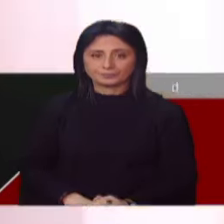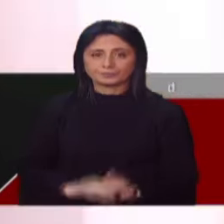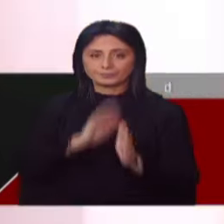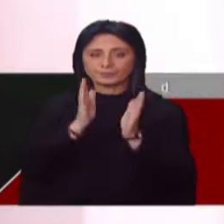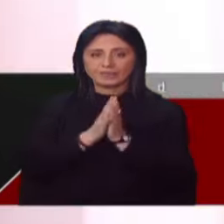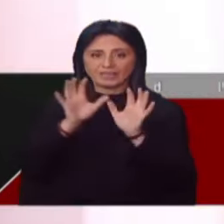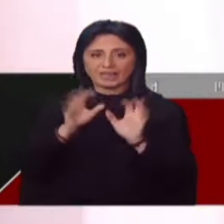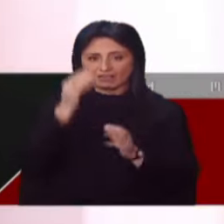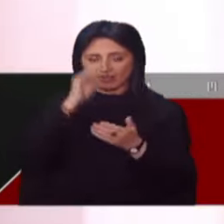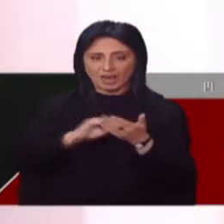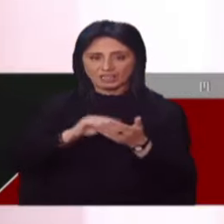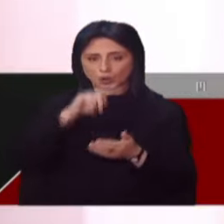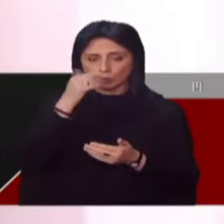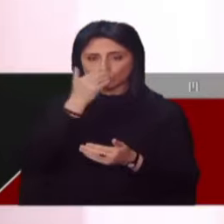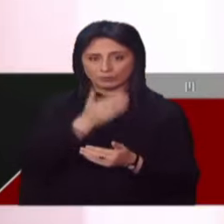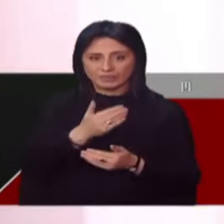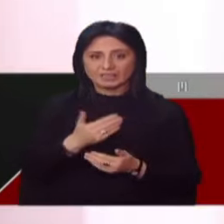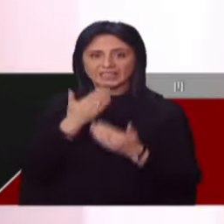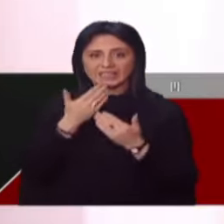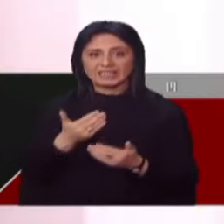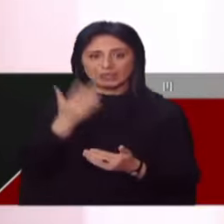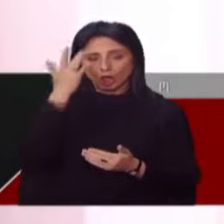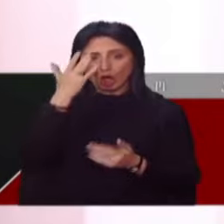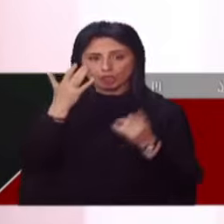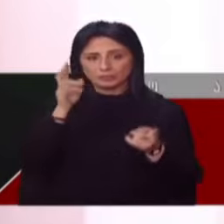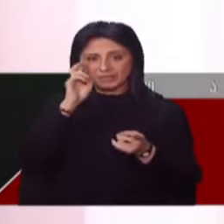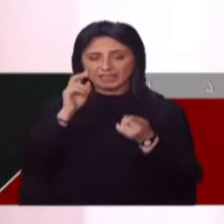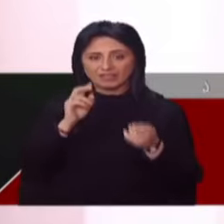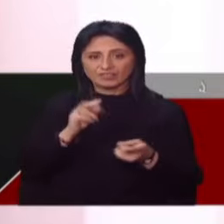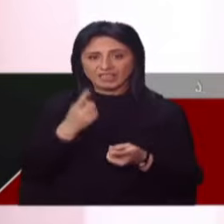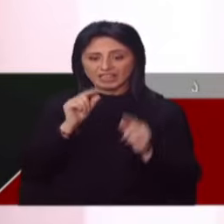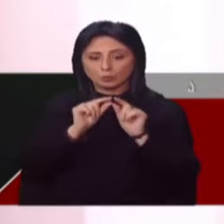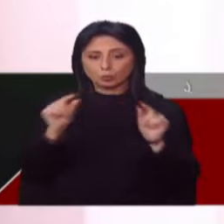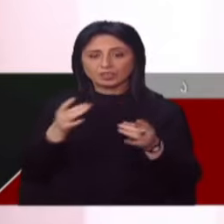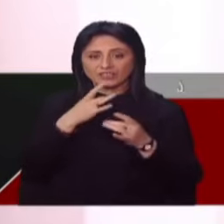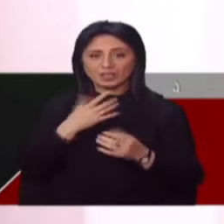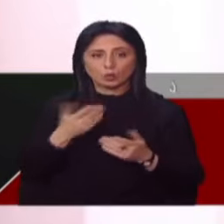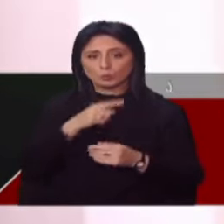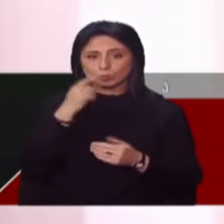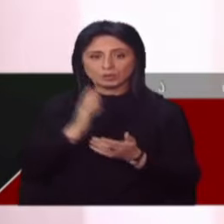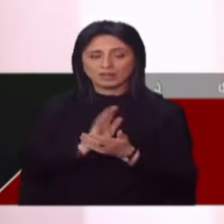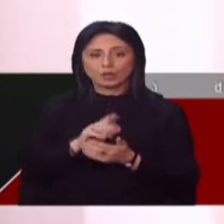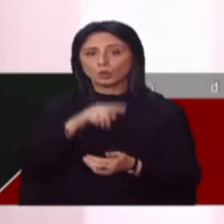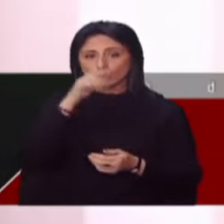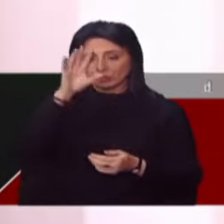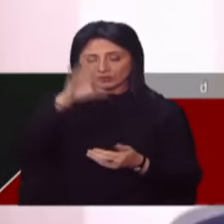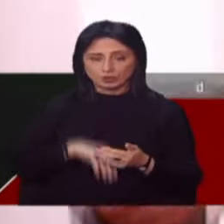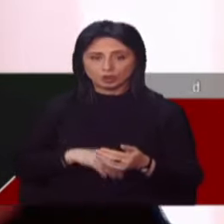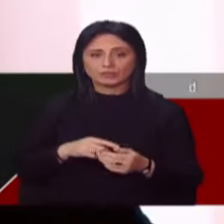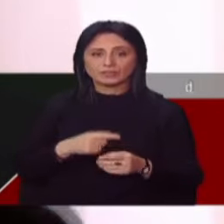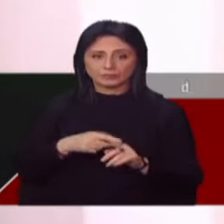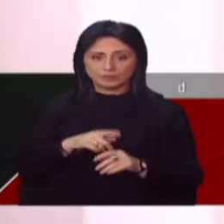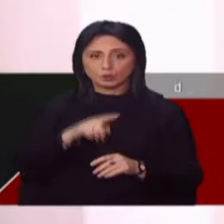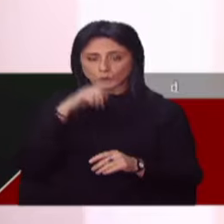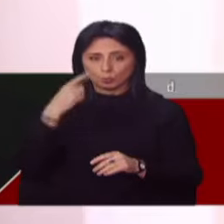ფიანი კანონის არსი არის რუსული. კითხეთ ერთი ოცნების ხელისუფლებას, ერთი პუნქტი გითხრას, რომელიც რუსული არ არის. რუსული ეს კანონი და ქართულ